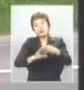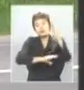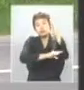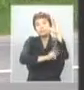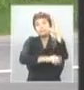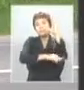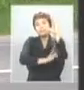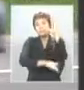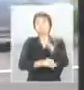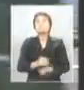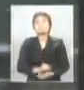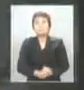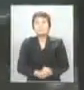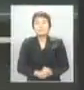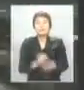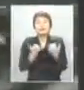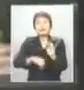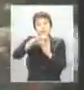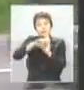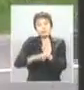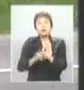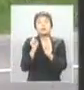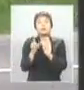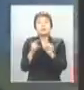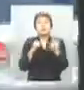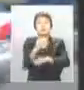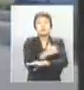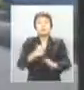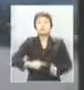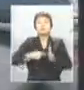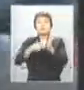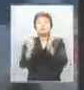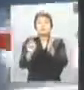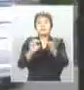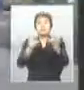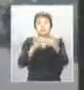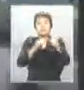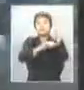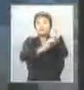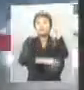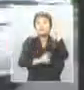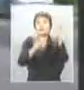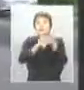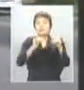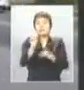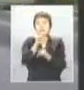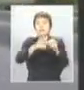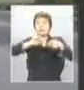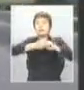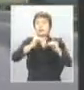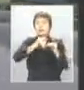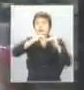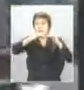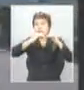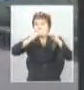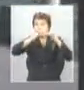้และยเหนวานโยบายเร่งดวนที่พาการเมืองควรจะนำเสนอชาวใต้น่าจะเป็เรองปัหาความยุติธรรมเพราปัหานี้